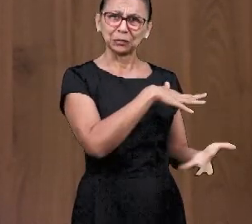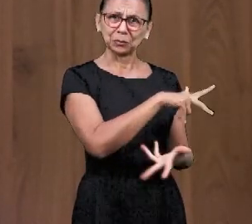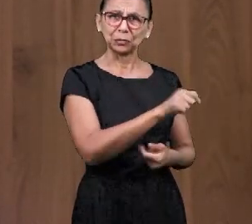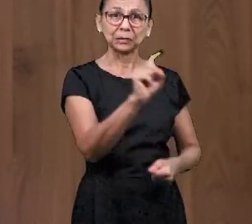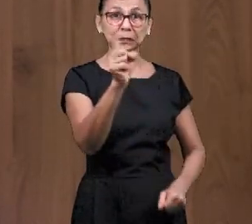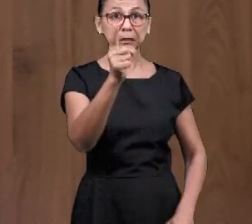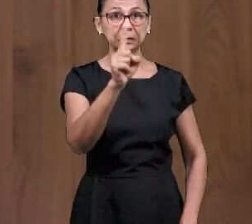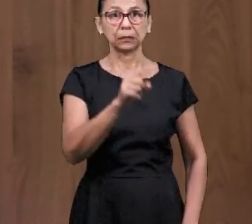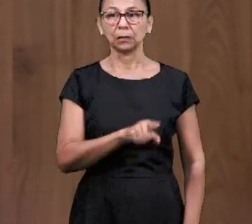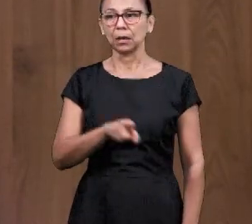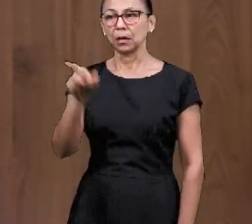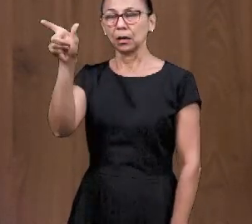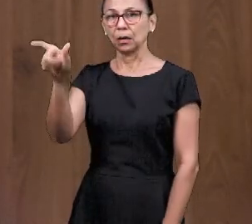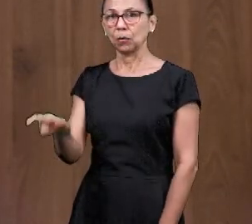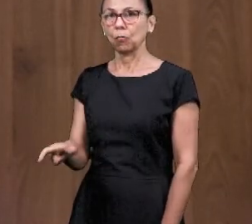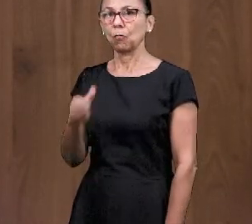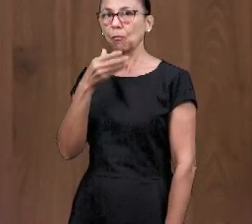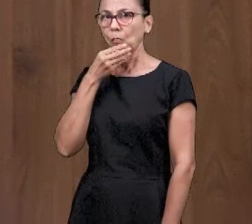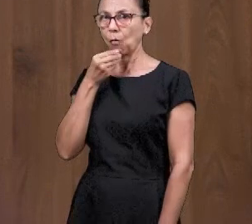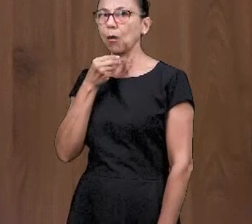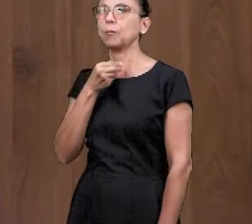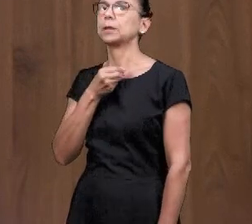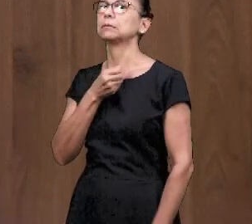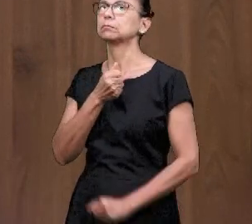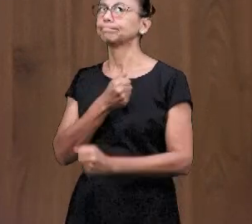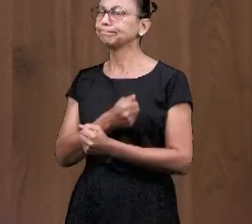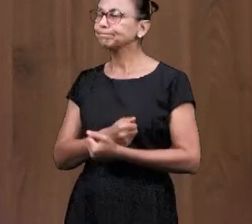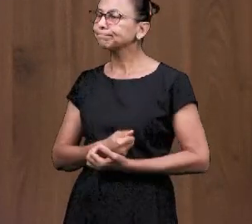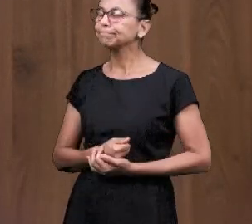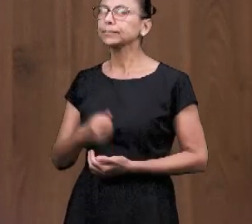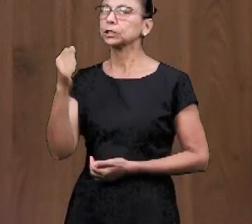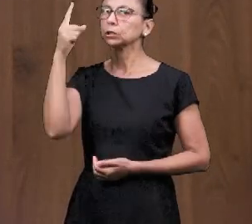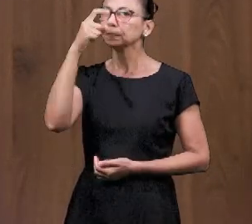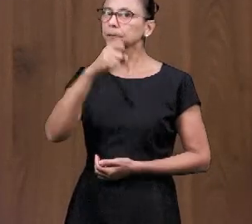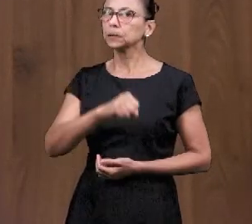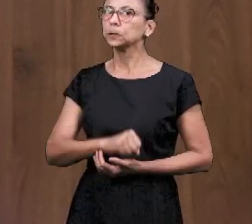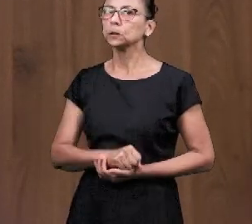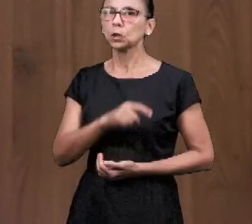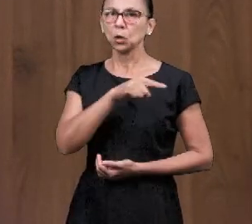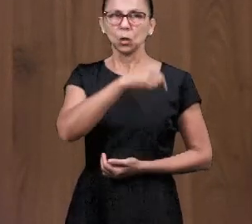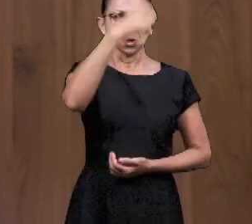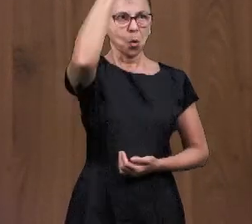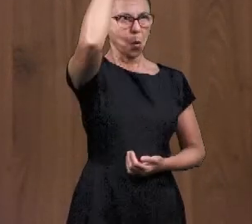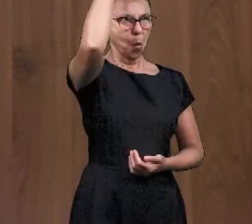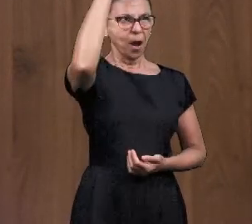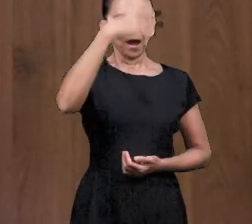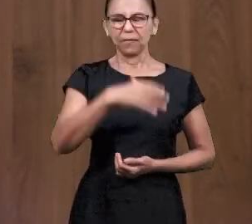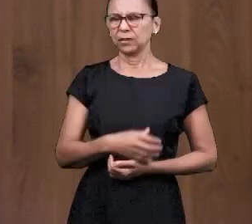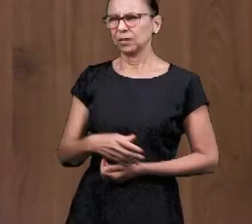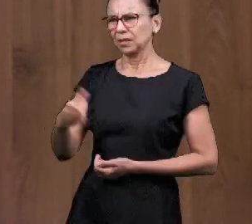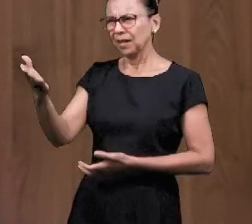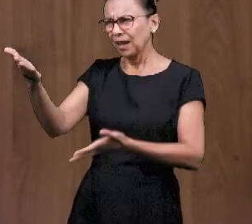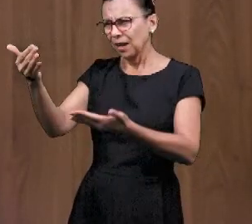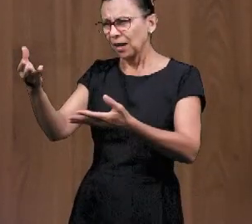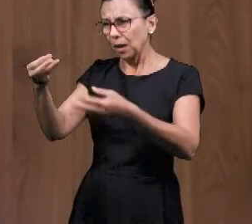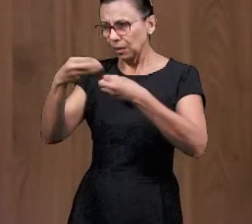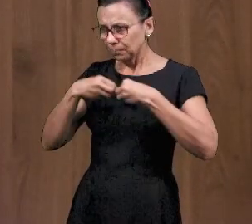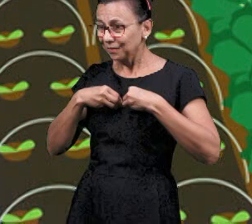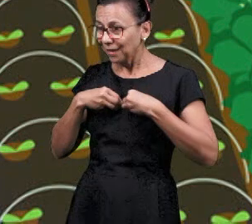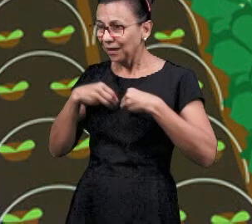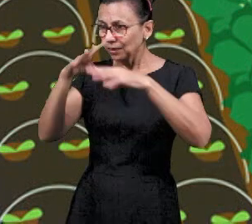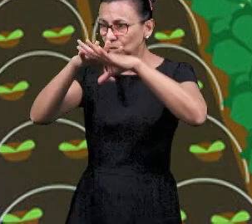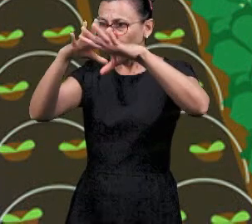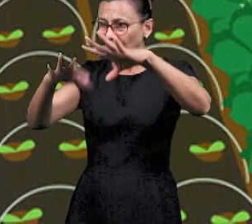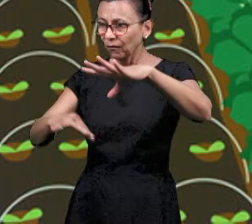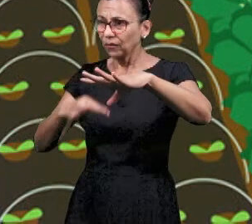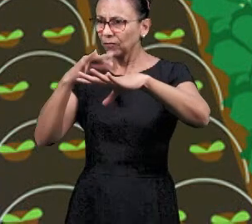propositions. Quand le roi Achab lui a dit, donne-moi ta vigne afin que j'en fasse un potager, parce que